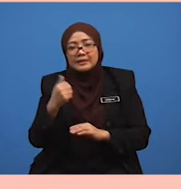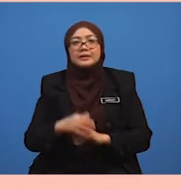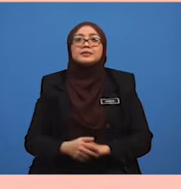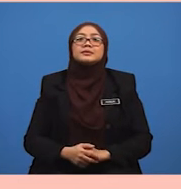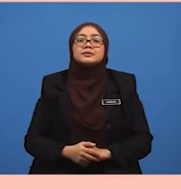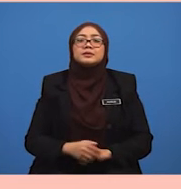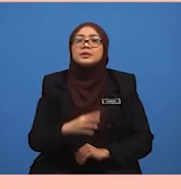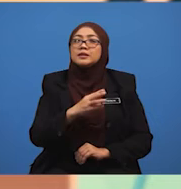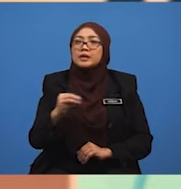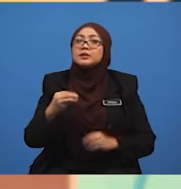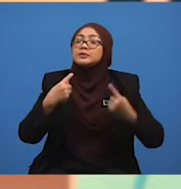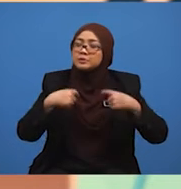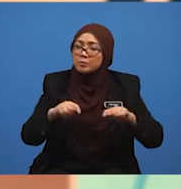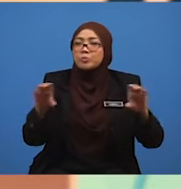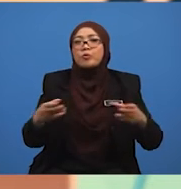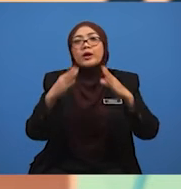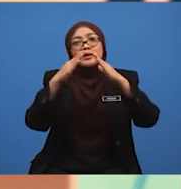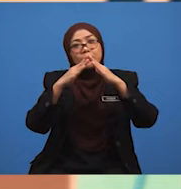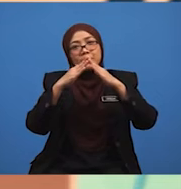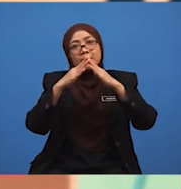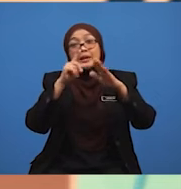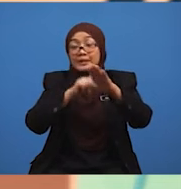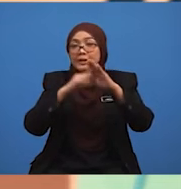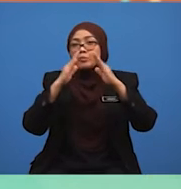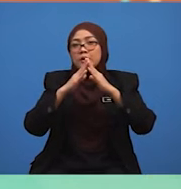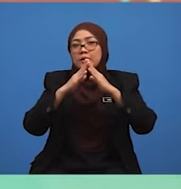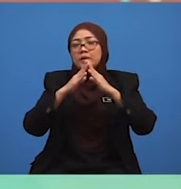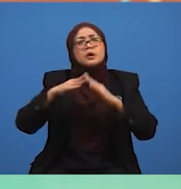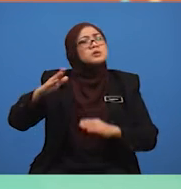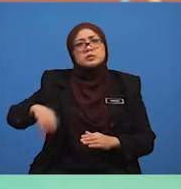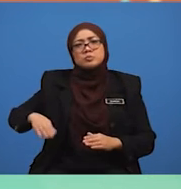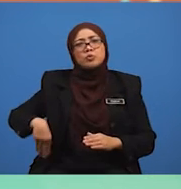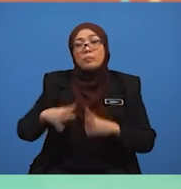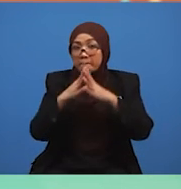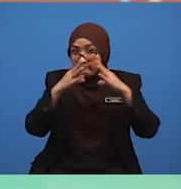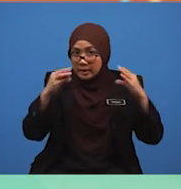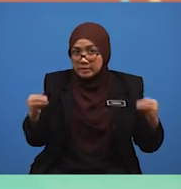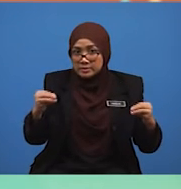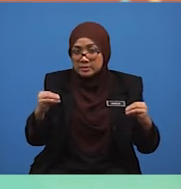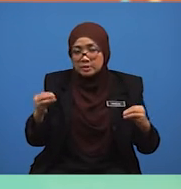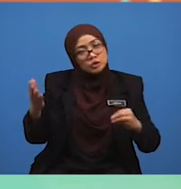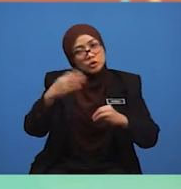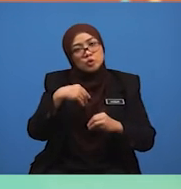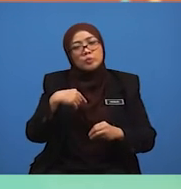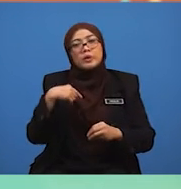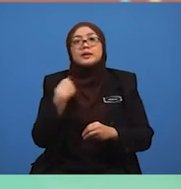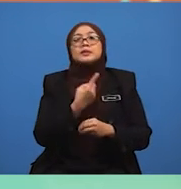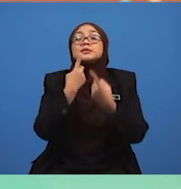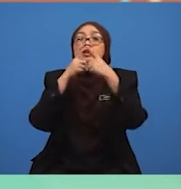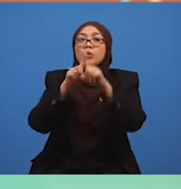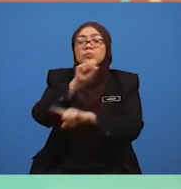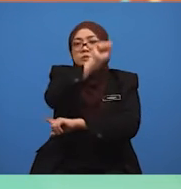di rumah. Sebelum kita berakhir, mari kita ulang kaji soalan yang diberi pada